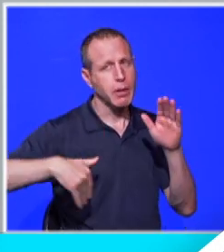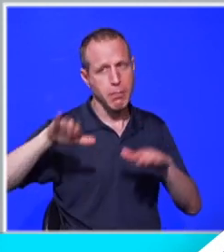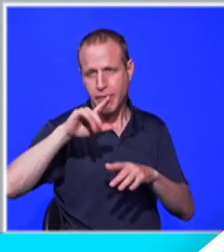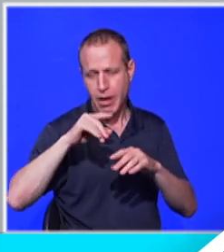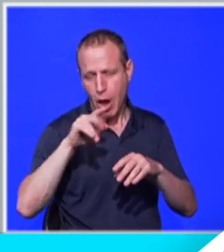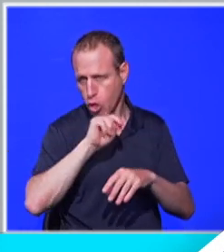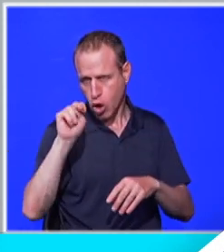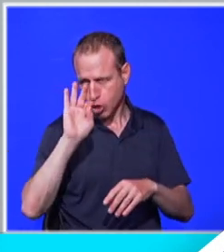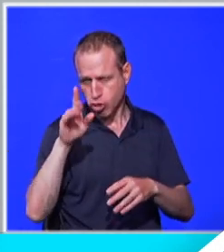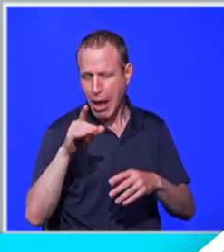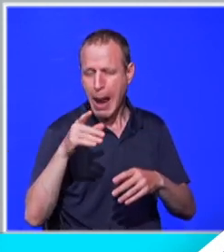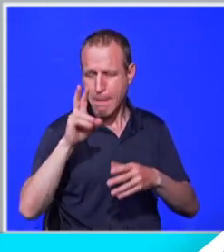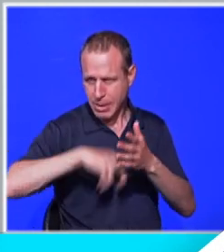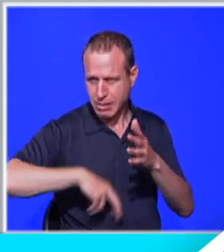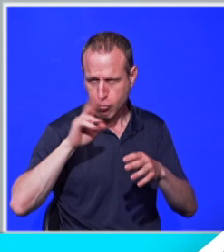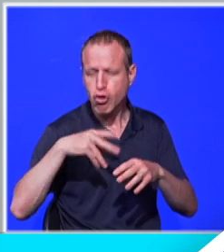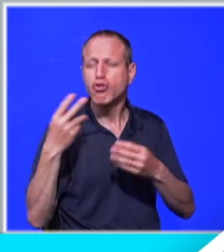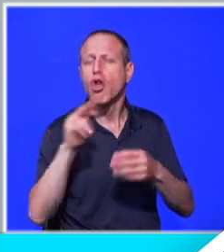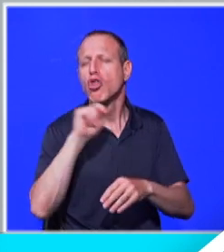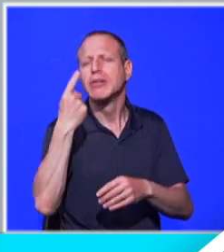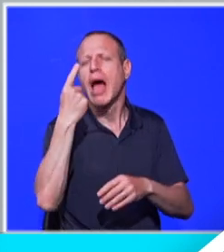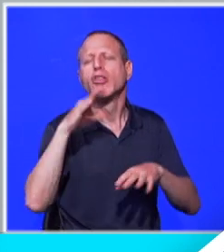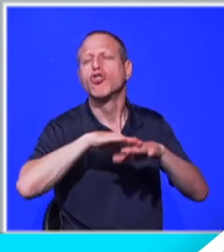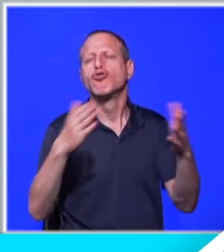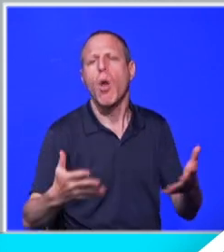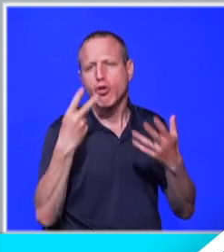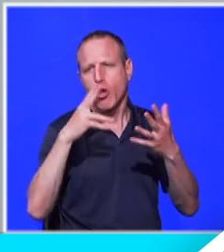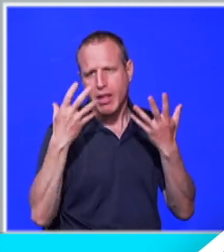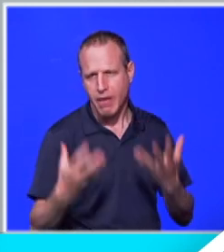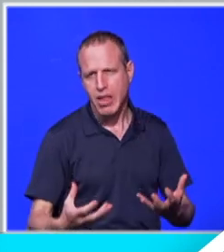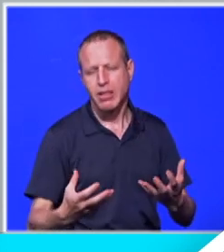לסוגיית המיסים, יש סוגיה אחת על השולחן שהיא הרבה יותר כבדה, וזו סוגיית